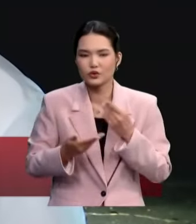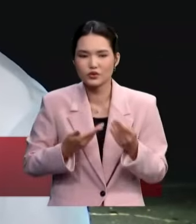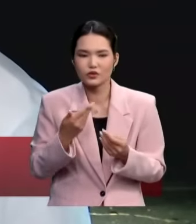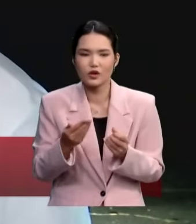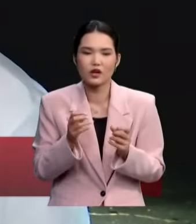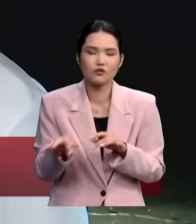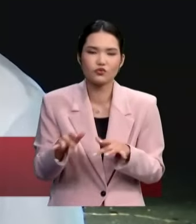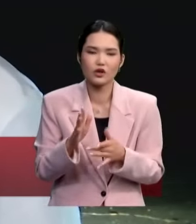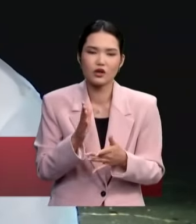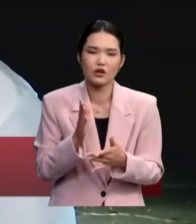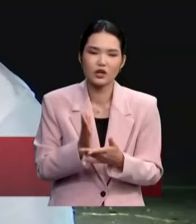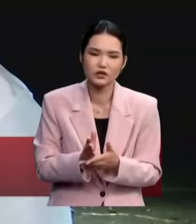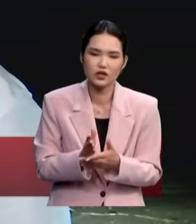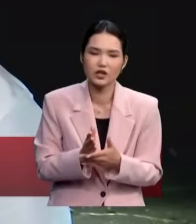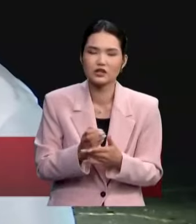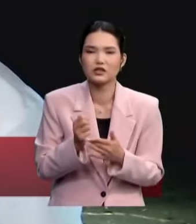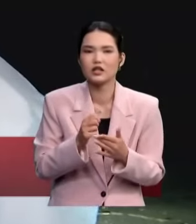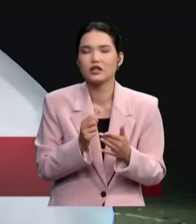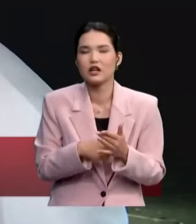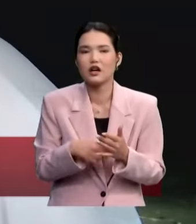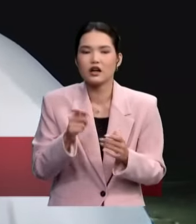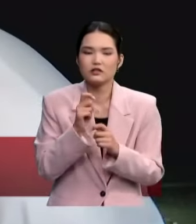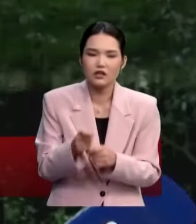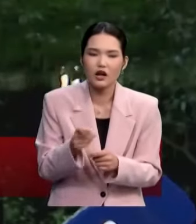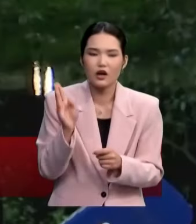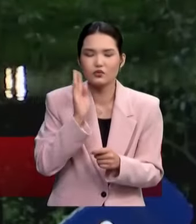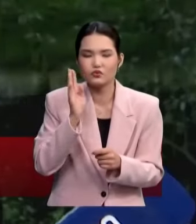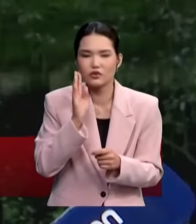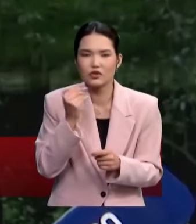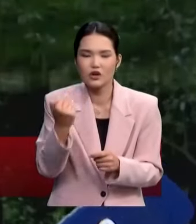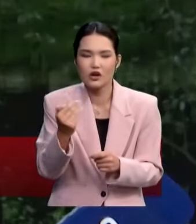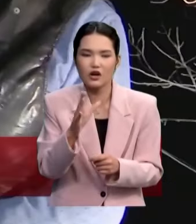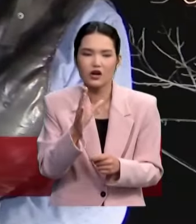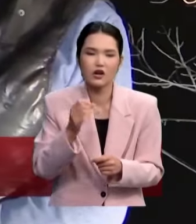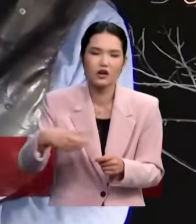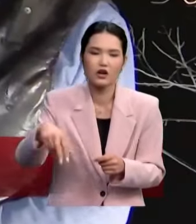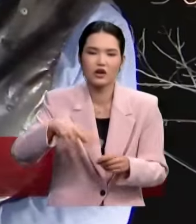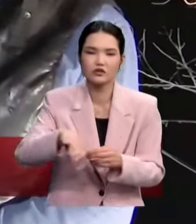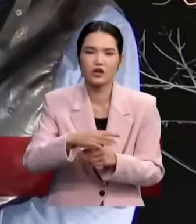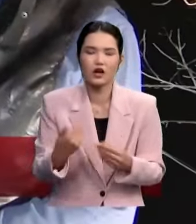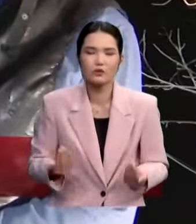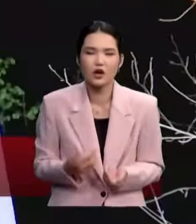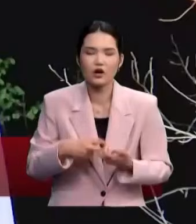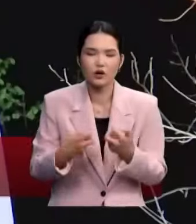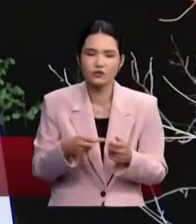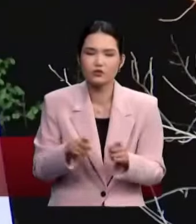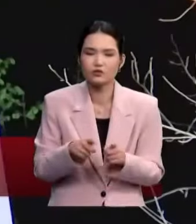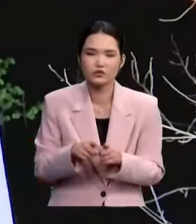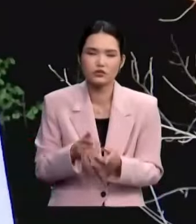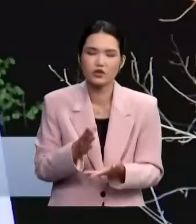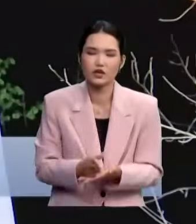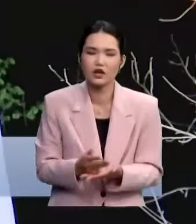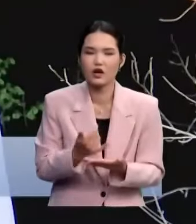су басқан жерде уже сиырсы кетіп болмайды ертең. Су август кейін тұрады дейді осы су. Саяжайдағы көп тұрғынның мәселесі ортақ. Өзімнің